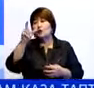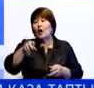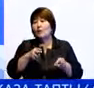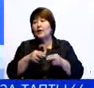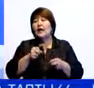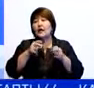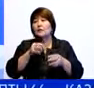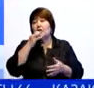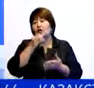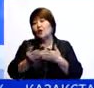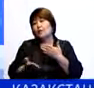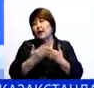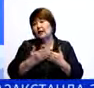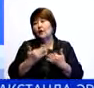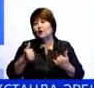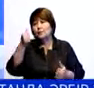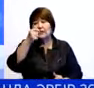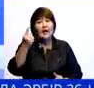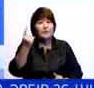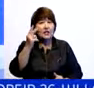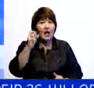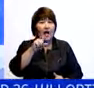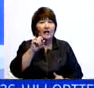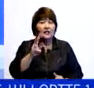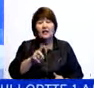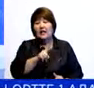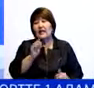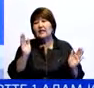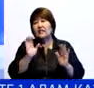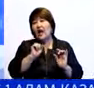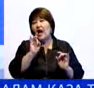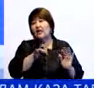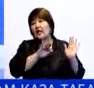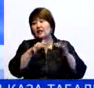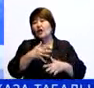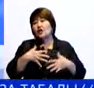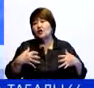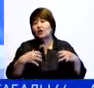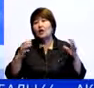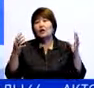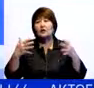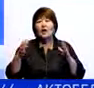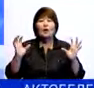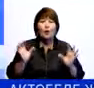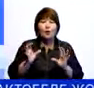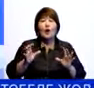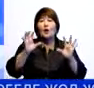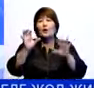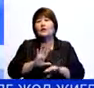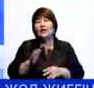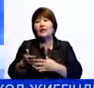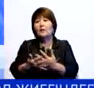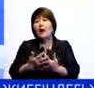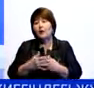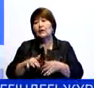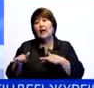қылмыстық жауапкершілікке тартылды. Үстіміздегі жылдың 1-ші қазанынан бастап Кіші Арал теңізінде жануарлар дүниесін қорғау және заңсыз балық аулауға қарсы